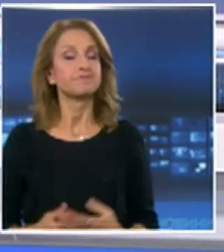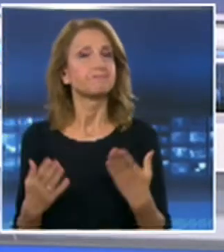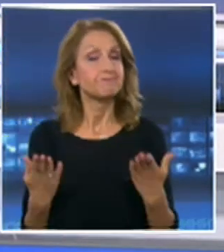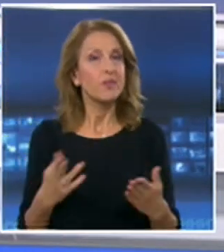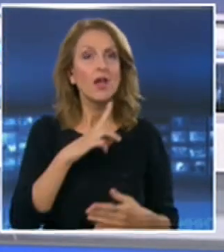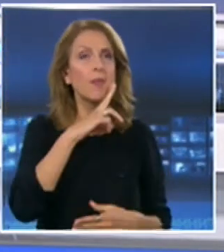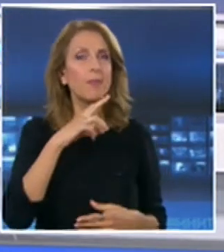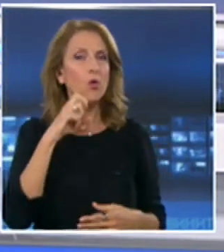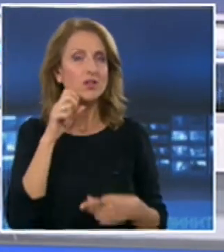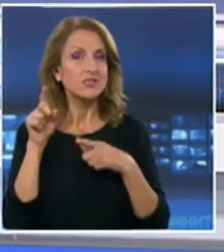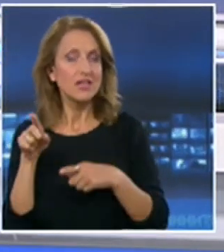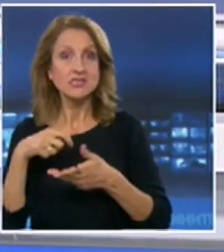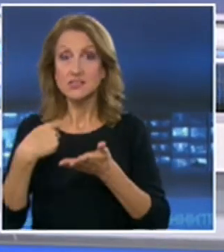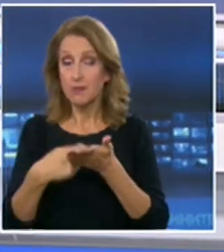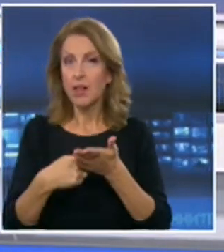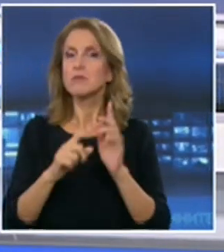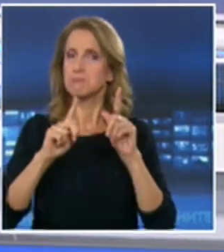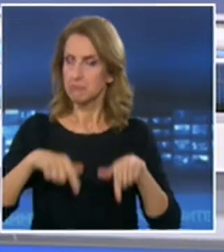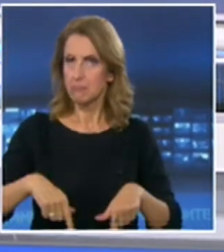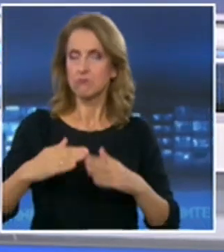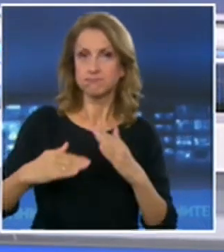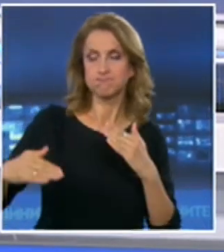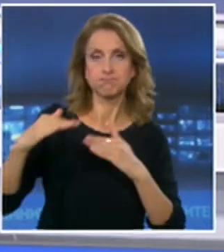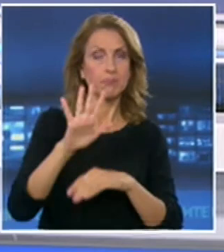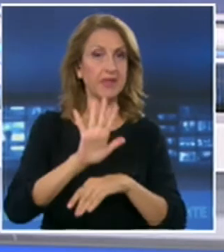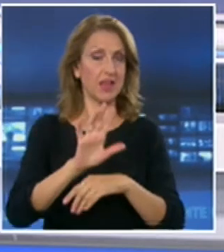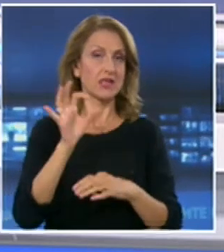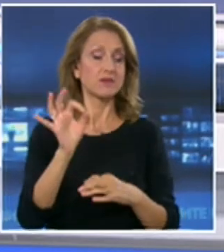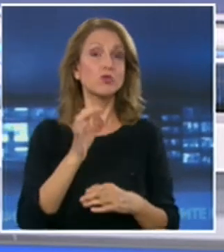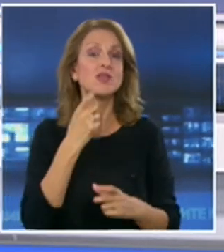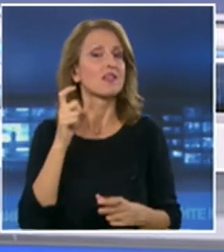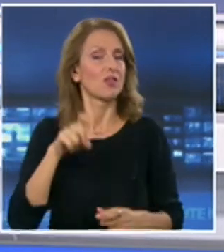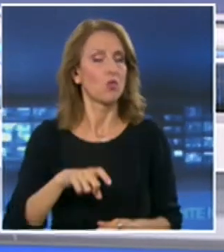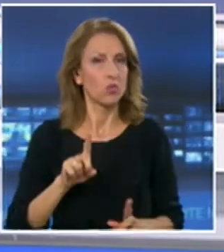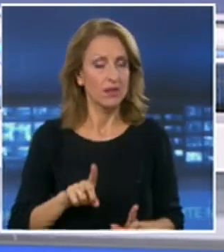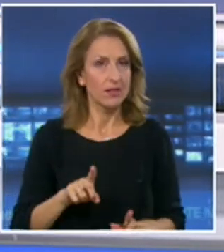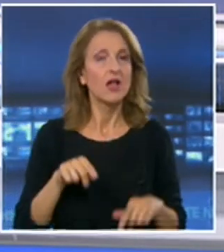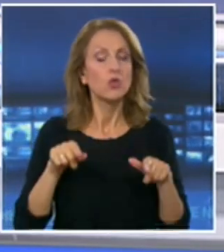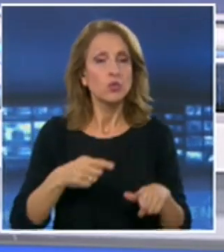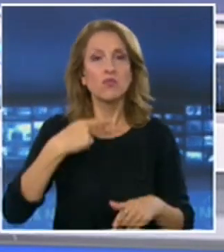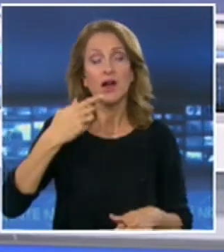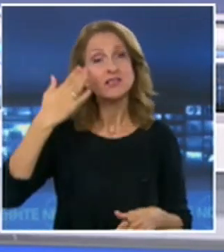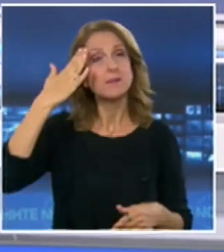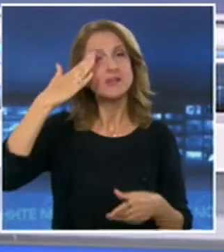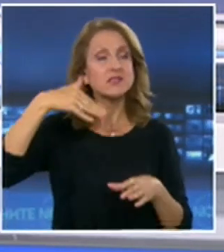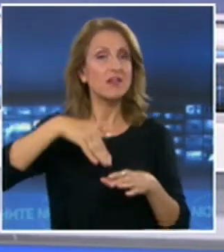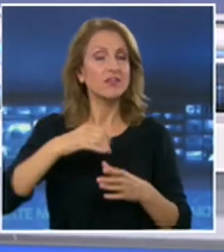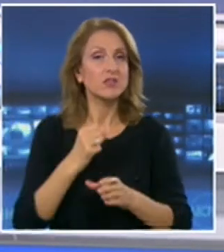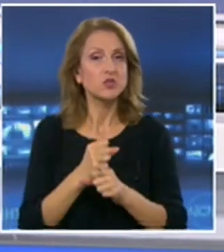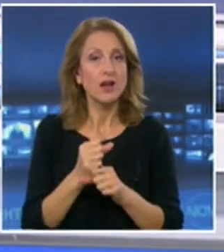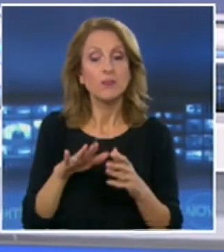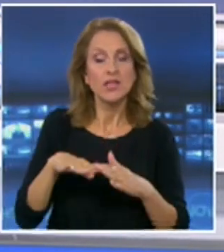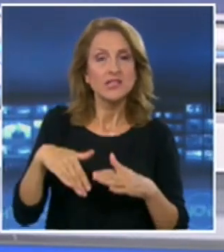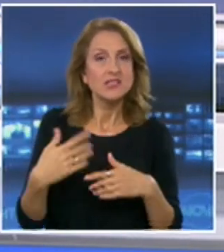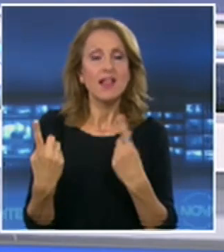Полицейските заплати могат да бъдат увеличени с 15% до година. Това заяви министърът на вътрешните работи Христо Терзийски след среща